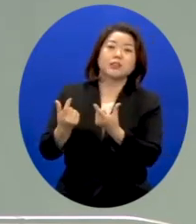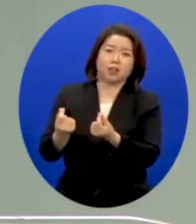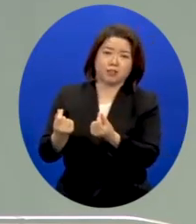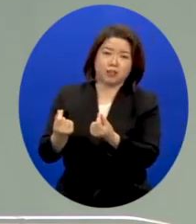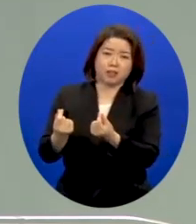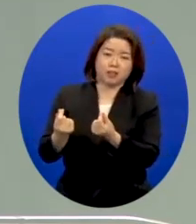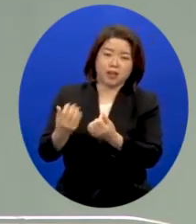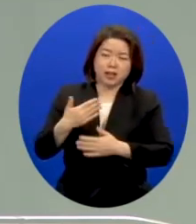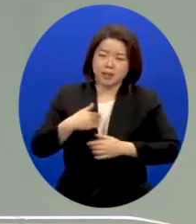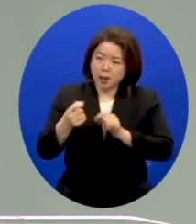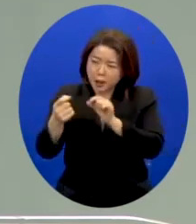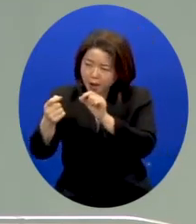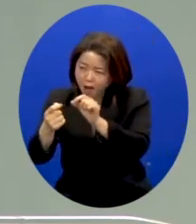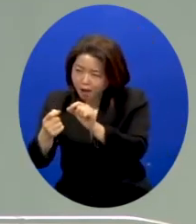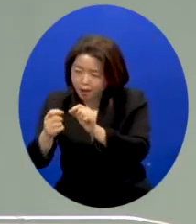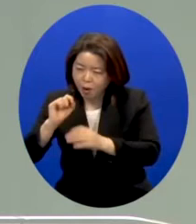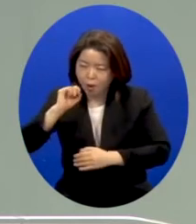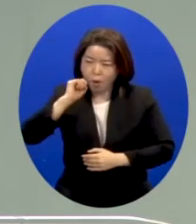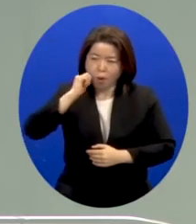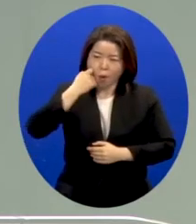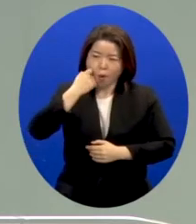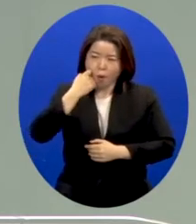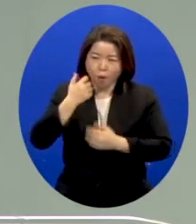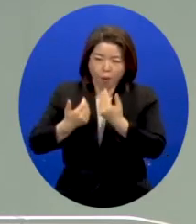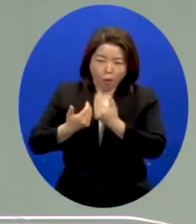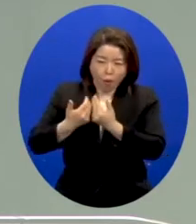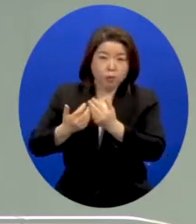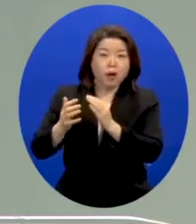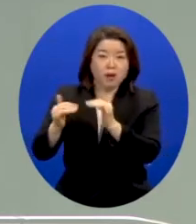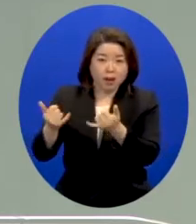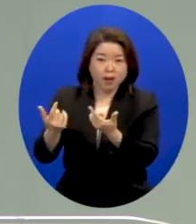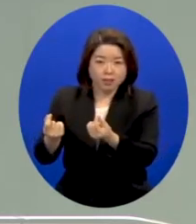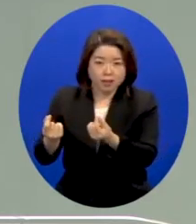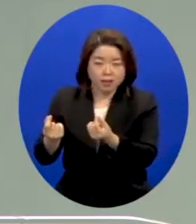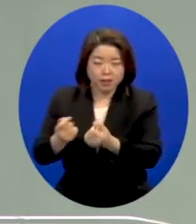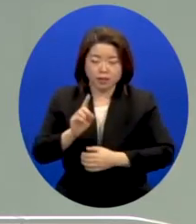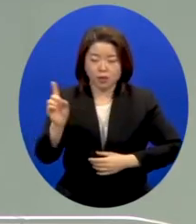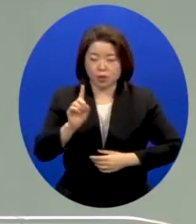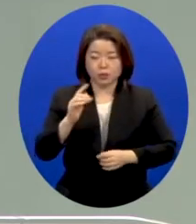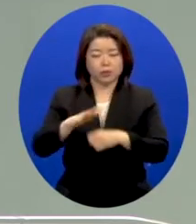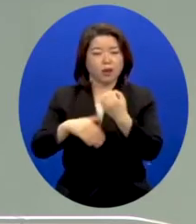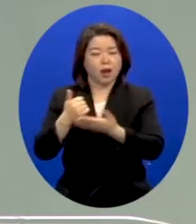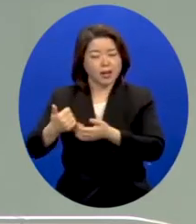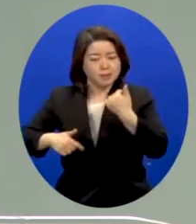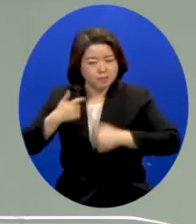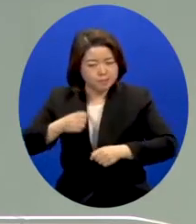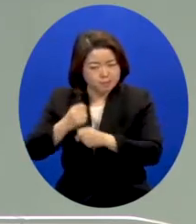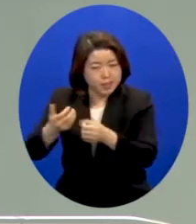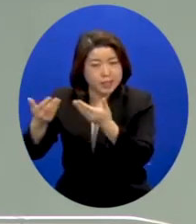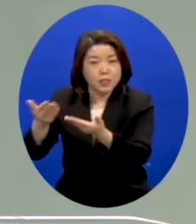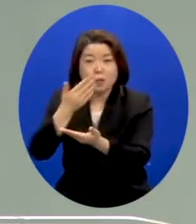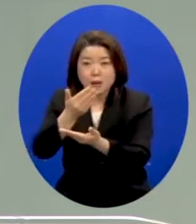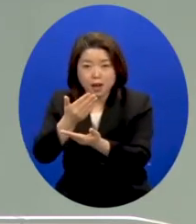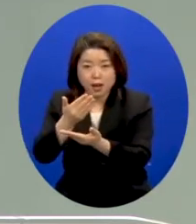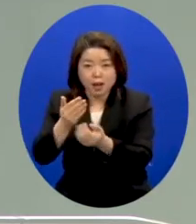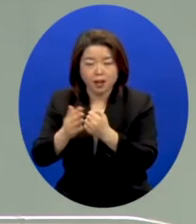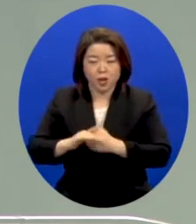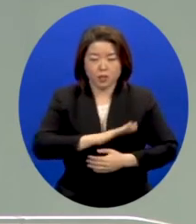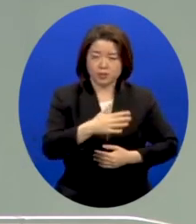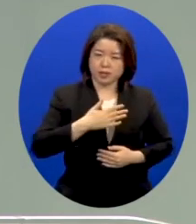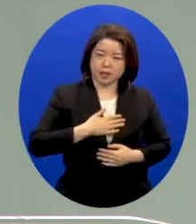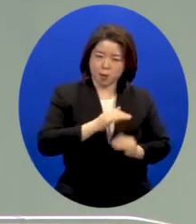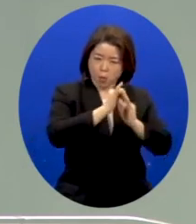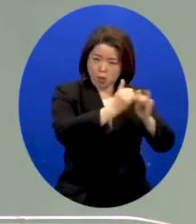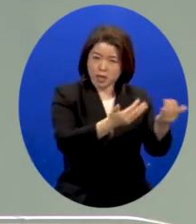우리가 가까이 하게 너무 어려우신 분인데 어떻게 하나님을 기쁘시게 할 수 있을까요 우리가 무슨 훌륭한 일을 해야